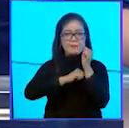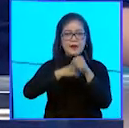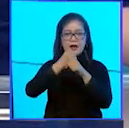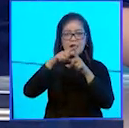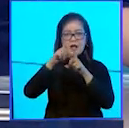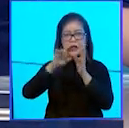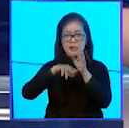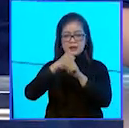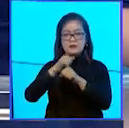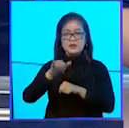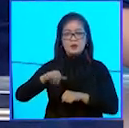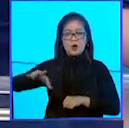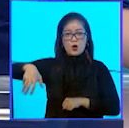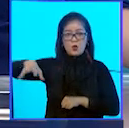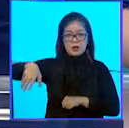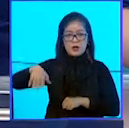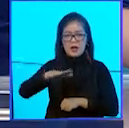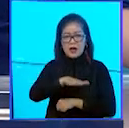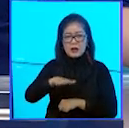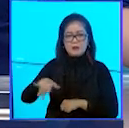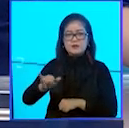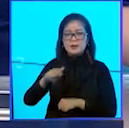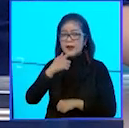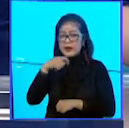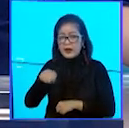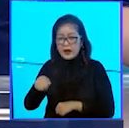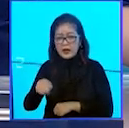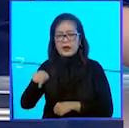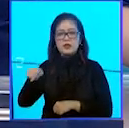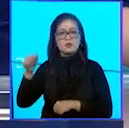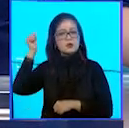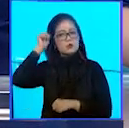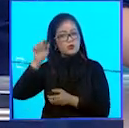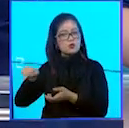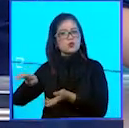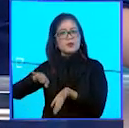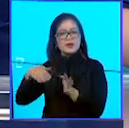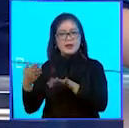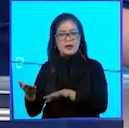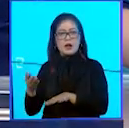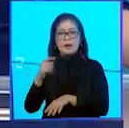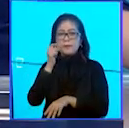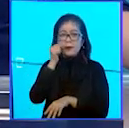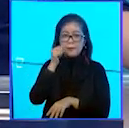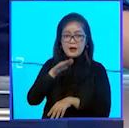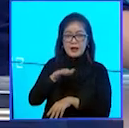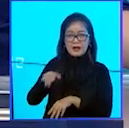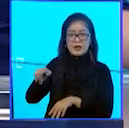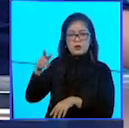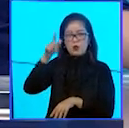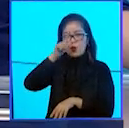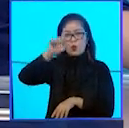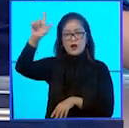keluarga. Sang balita selama ini tinggal bersama dengan neneknya. Ibunya telah meninggal dunia, sedangkan ayah balita warga negara